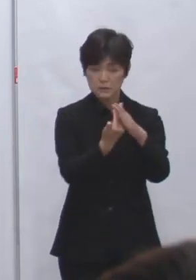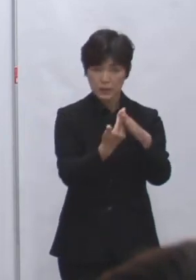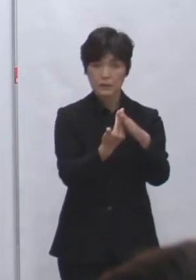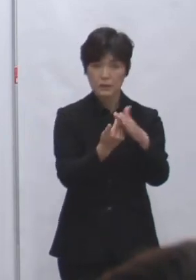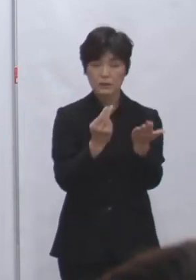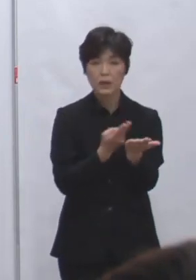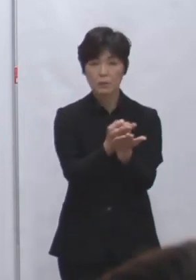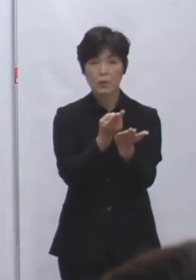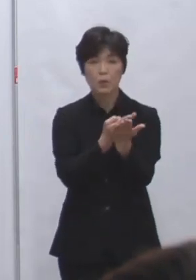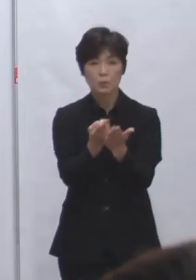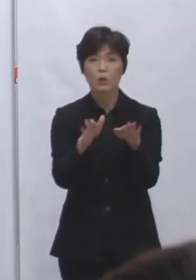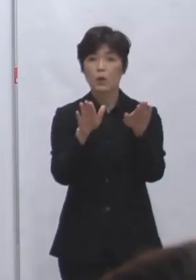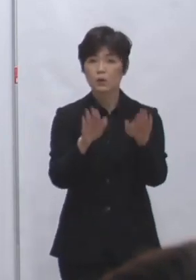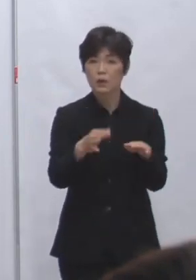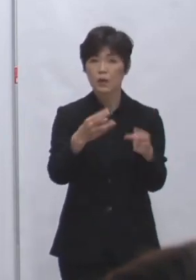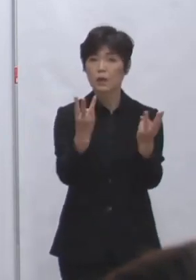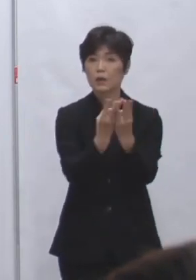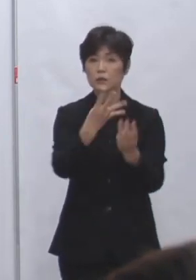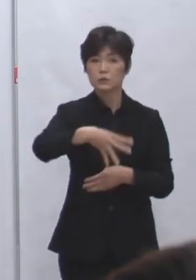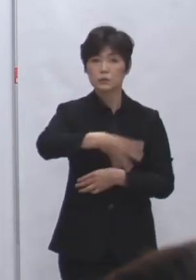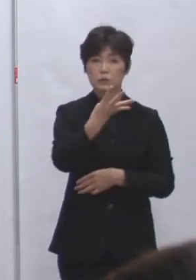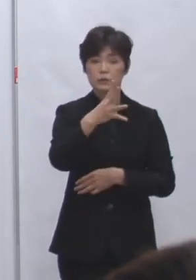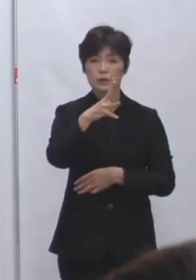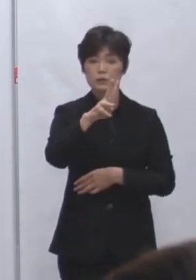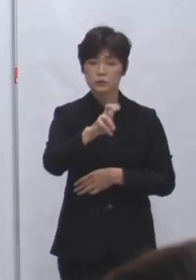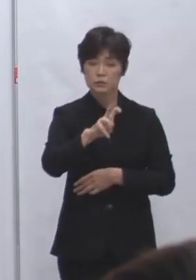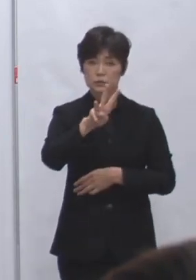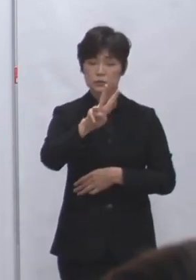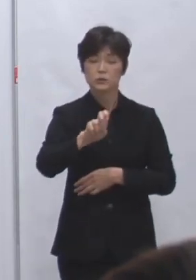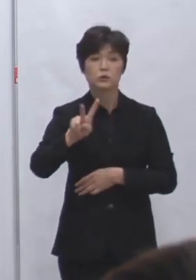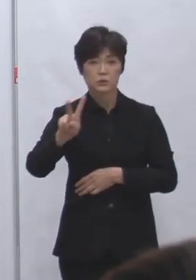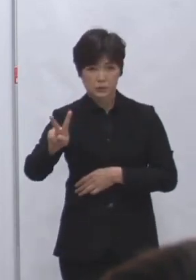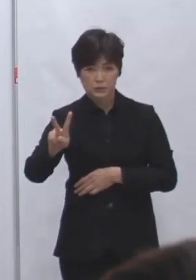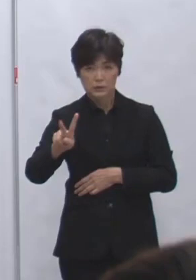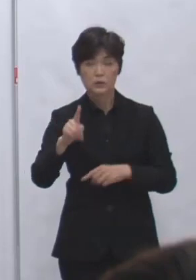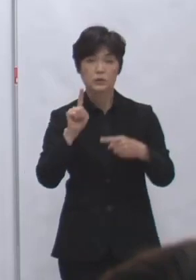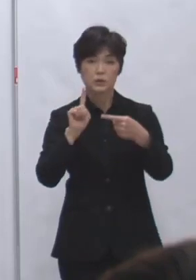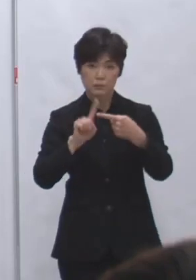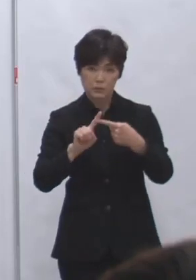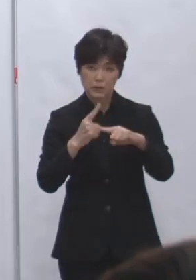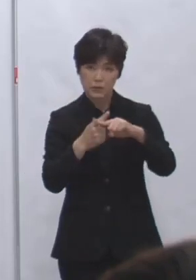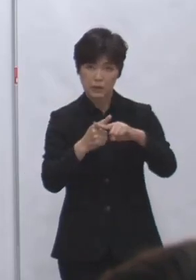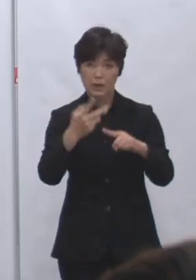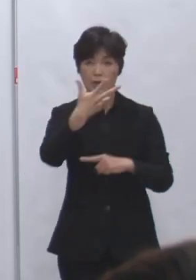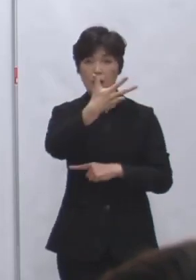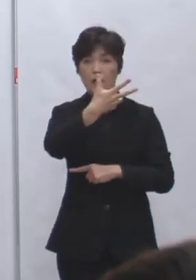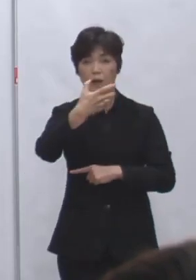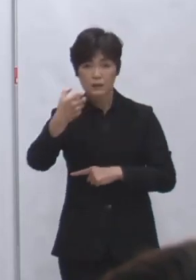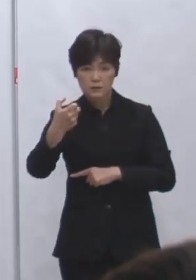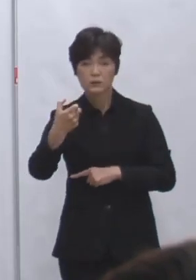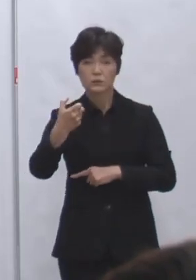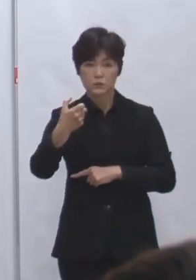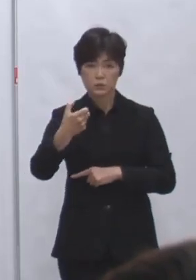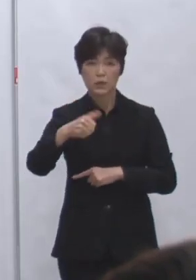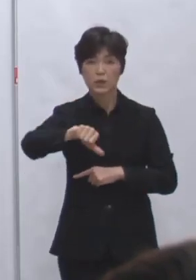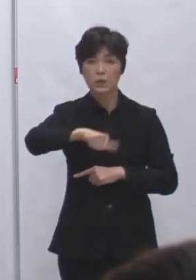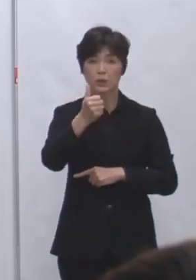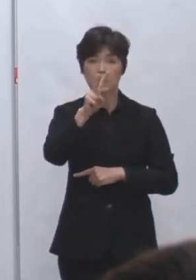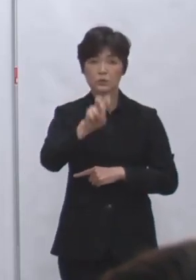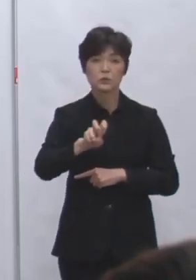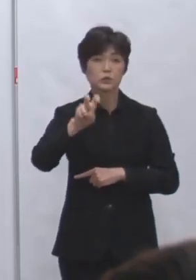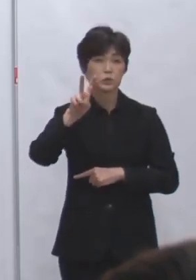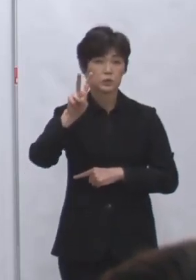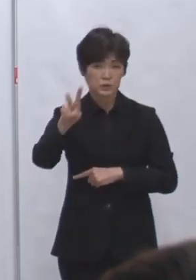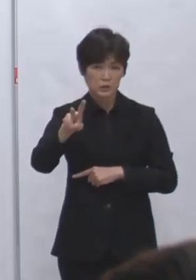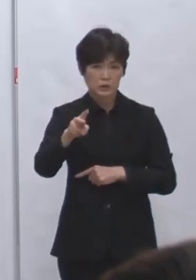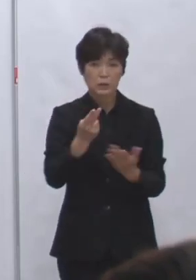として現在は422床ございますが、これに対しまして80床多い522床